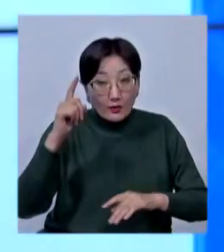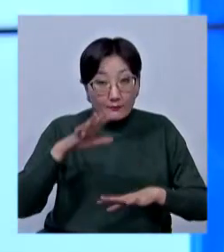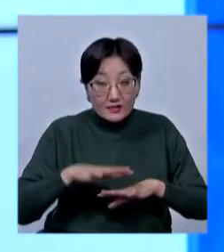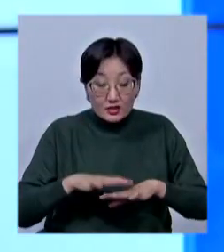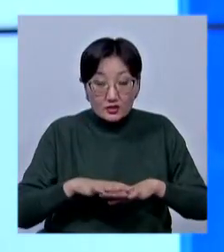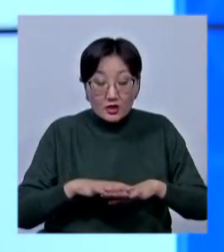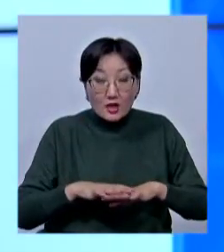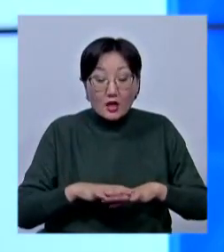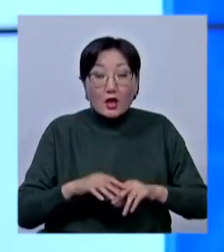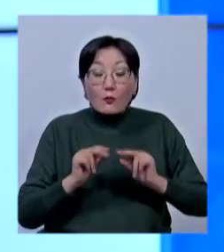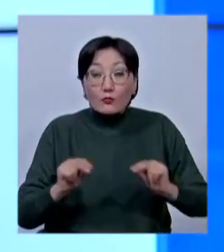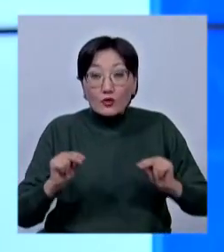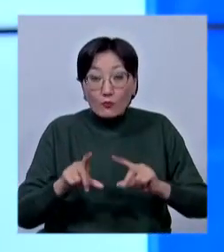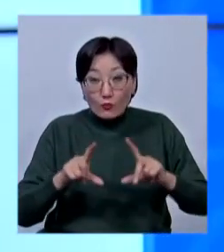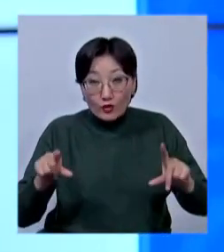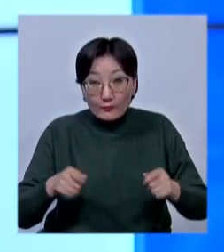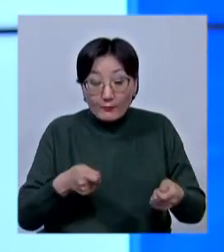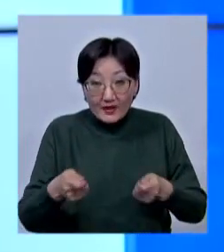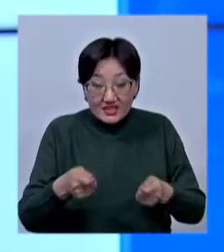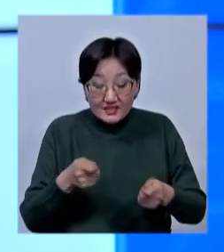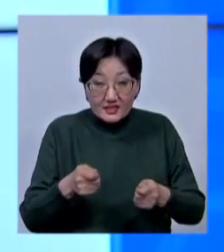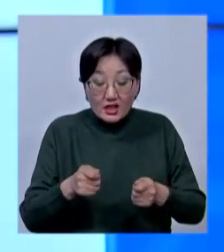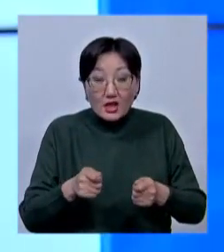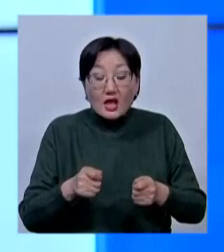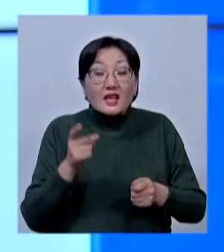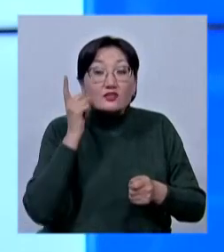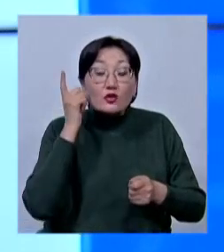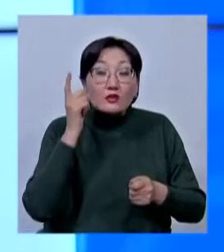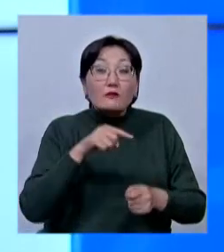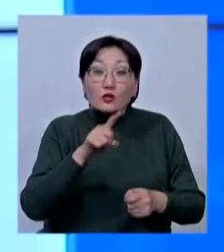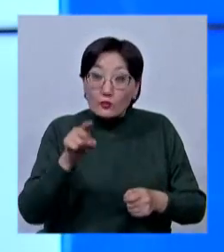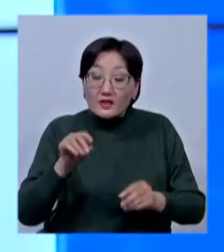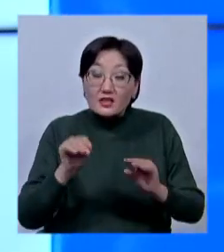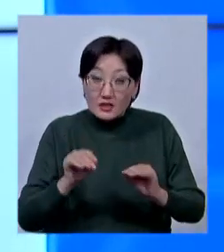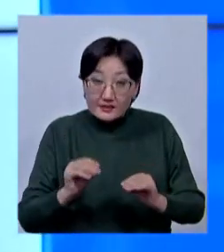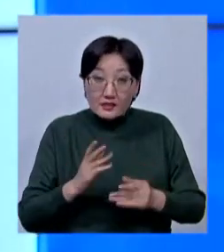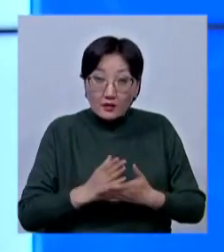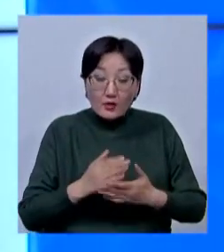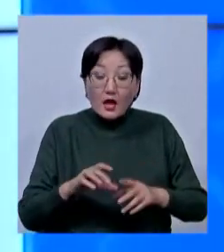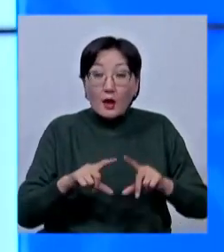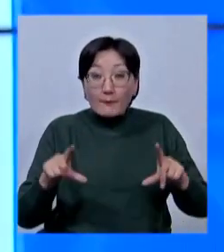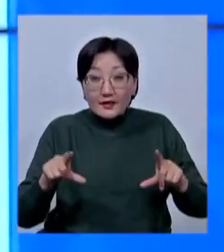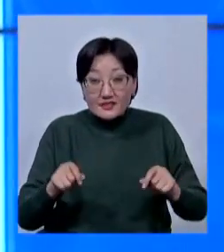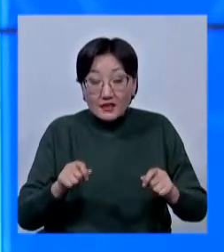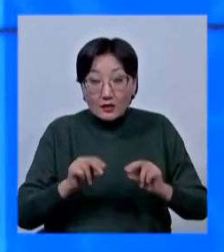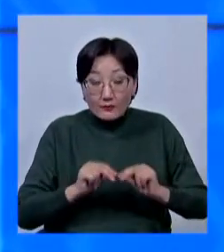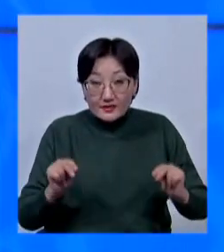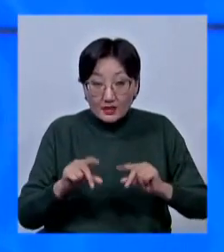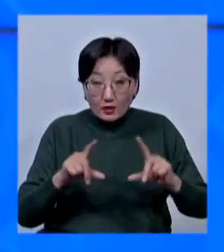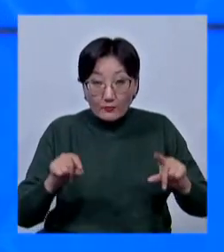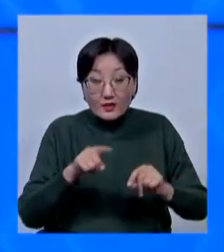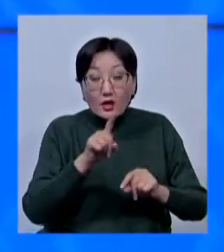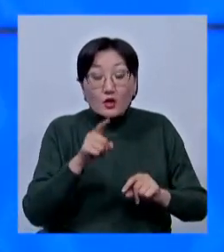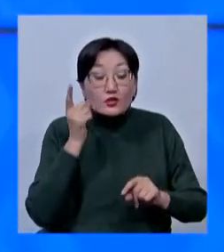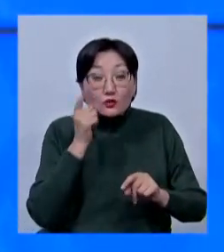Әр аудандық бөлім бөлішінің басшысының нелері көрсетілген, ұялы телефондары көрсетілген, и басқарманың тоже ұялы телефоны